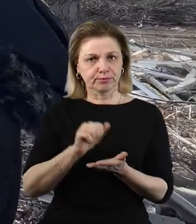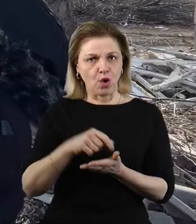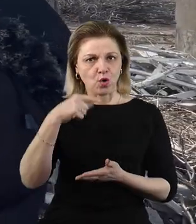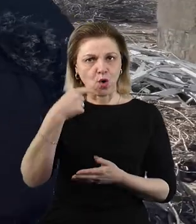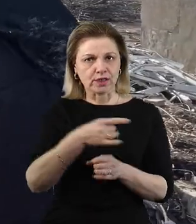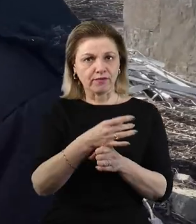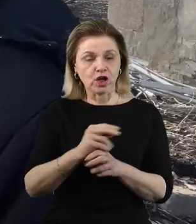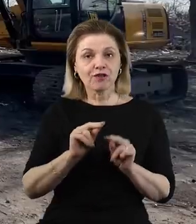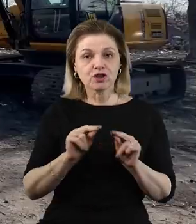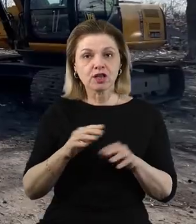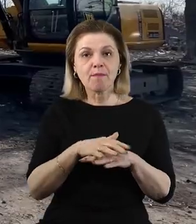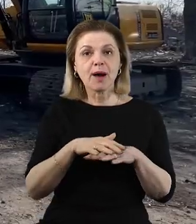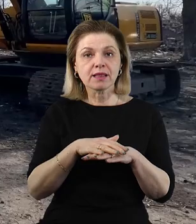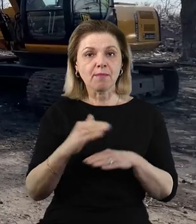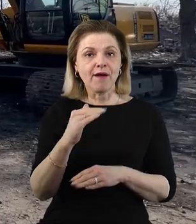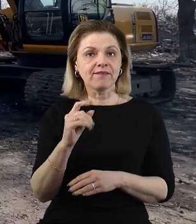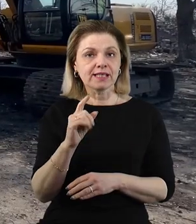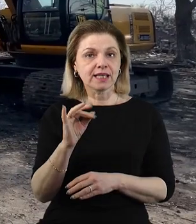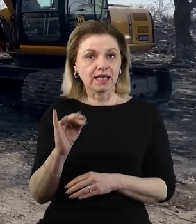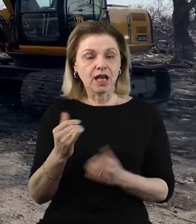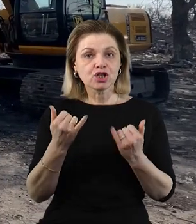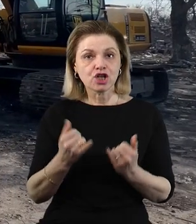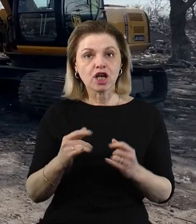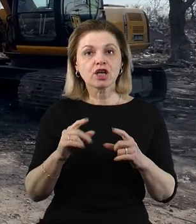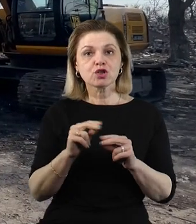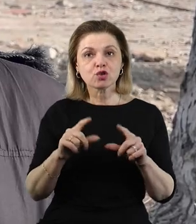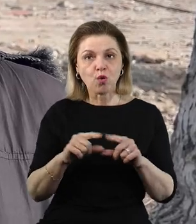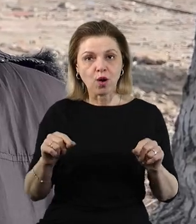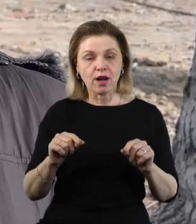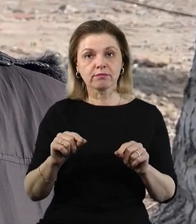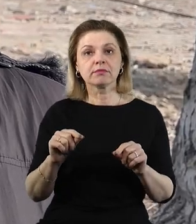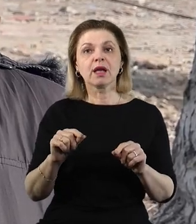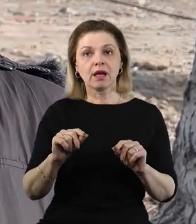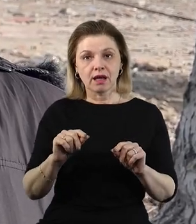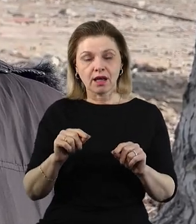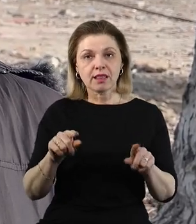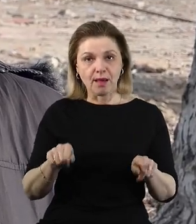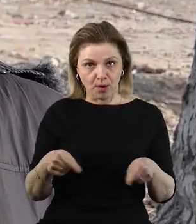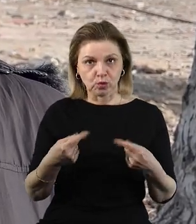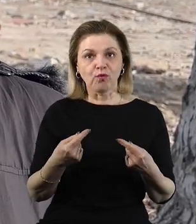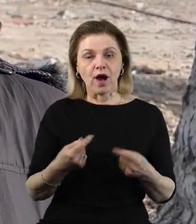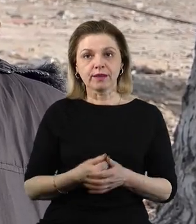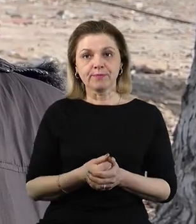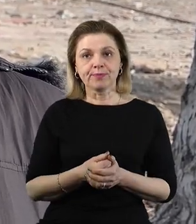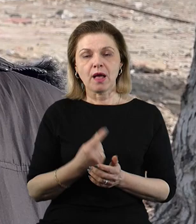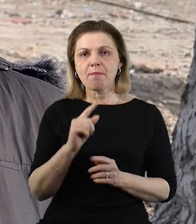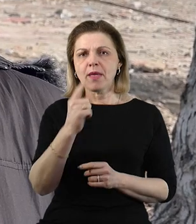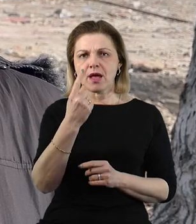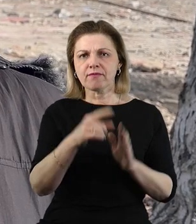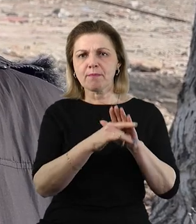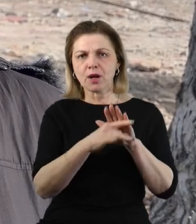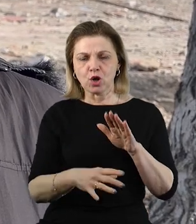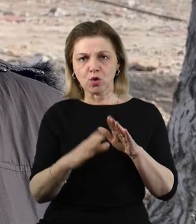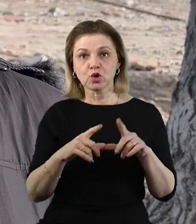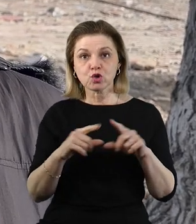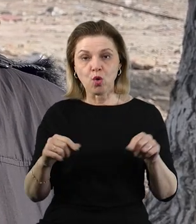математики та фізики нині навчальний заклад демонтували прилёт первый был в школу это